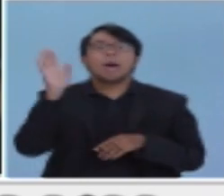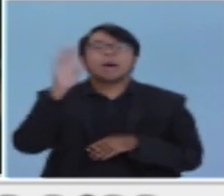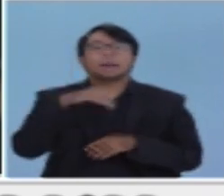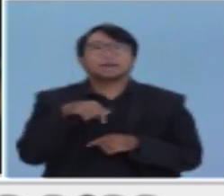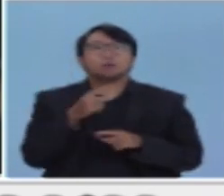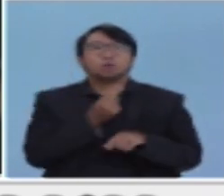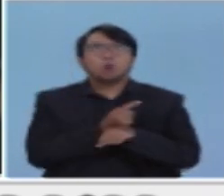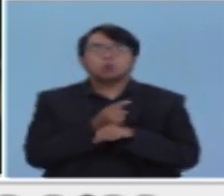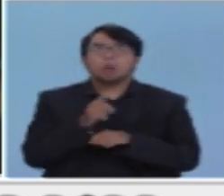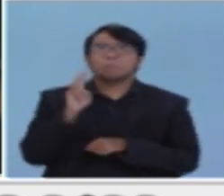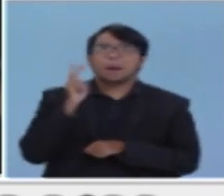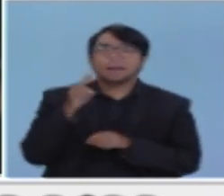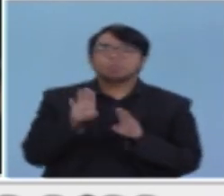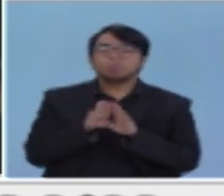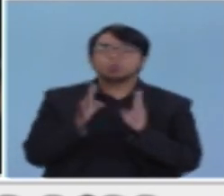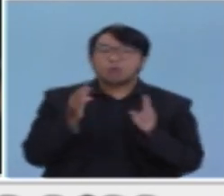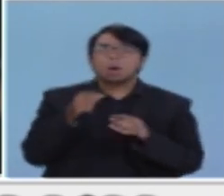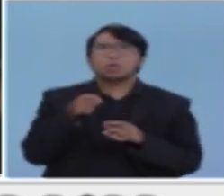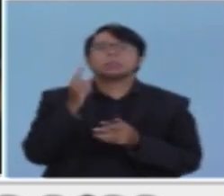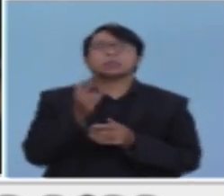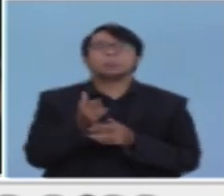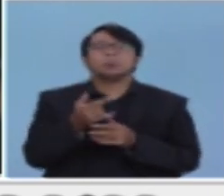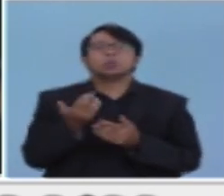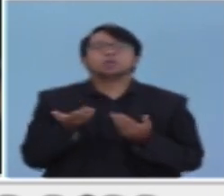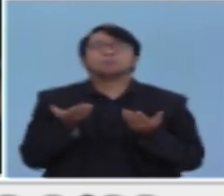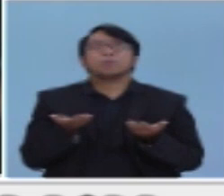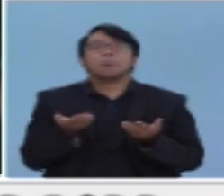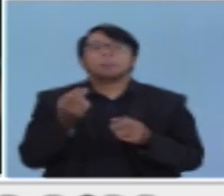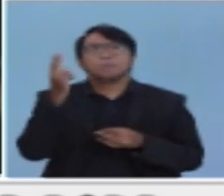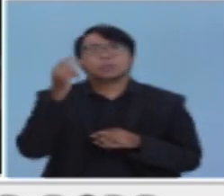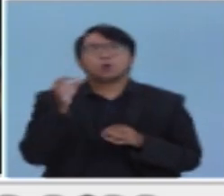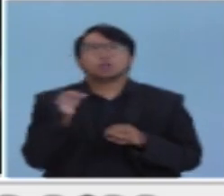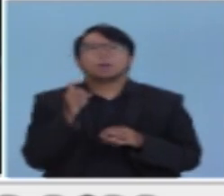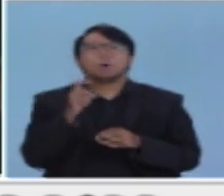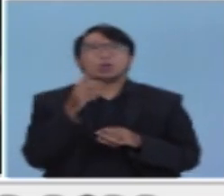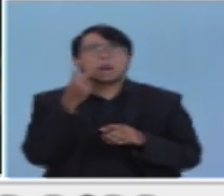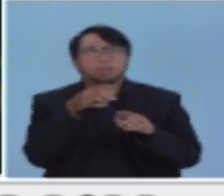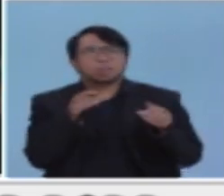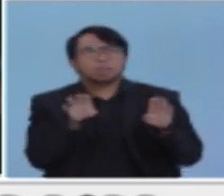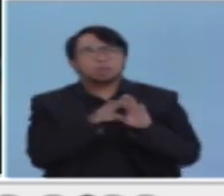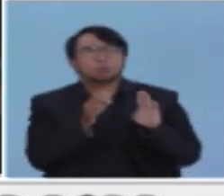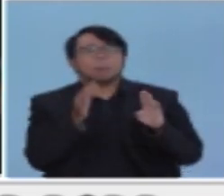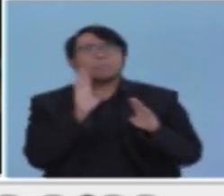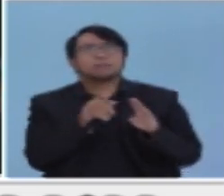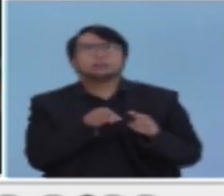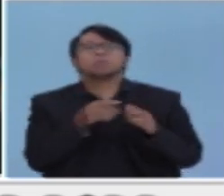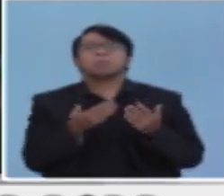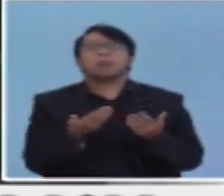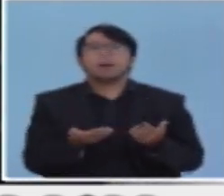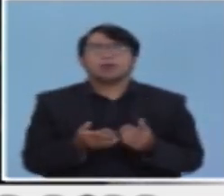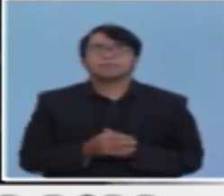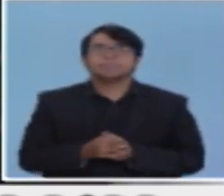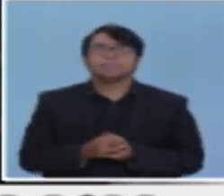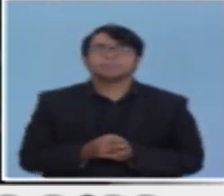yang membandel, tetap buka, dan apa yang dilakukan oleh Pemkot Bogor? Pagi ini saya